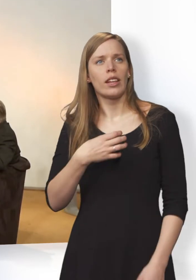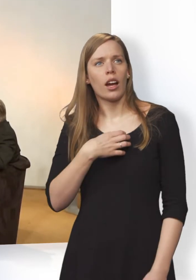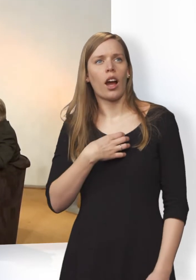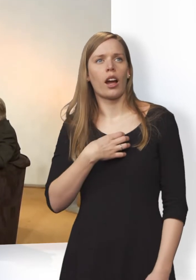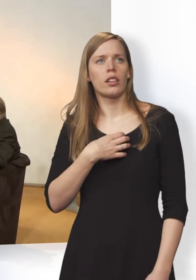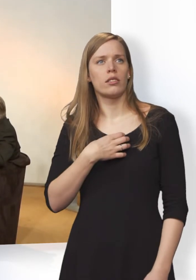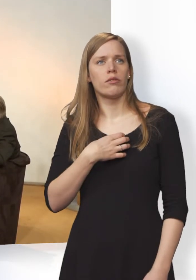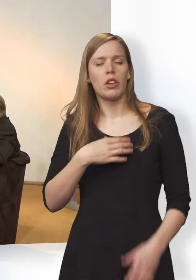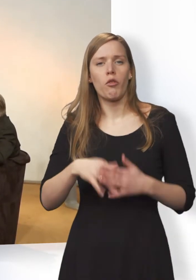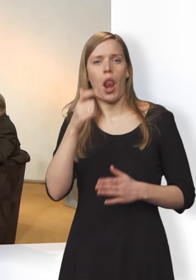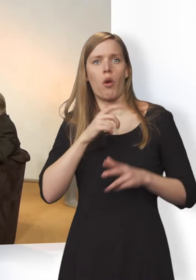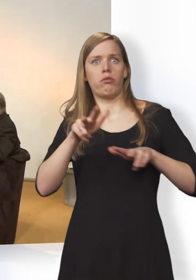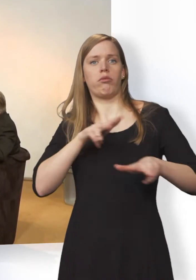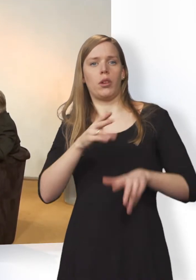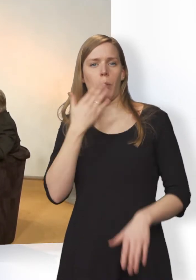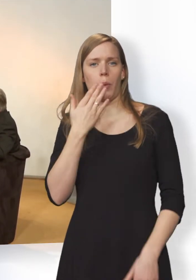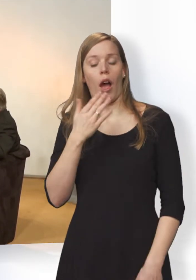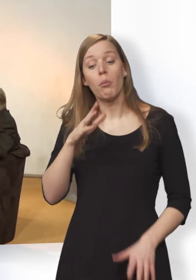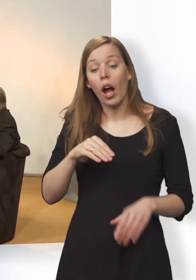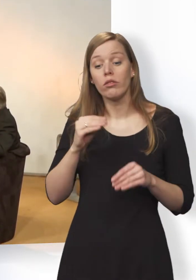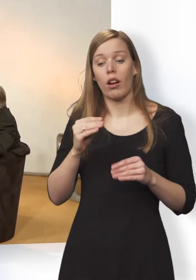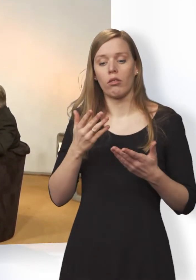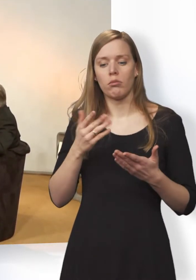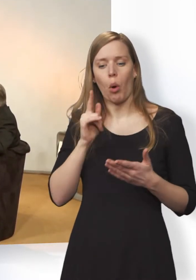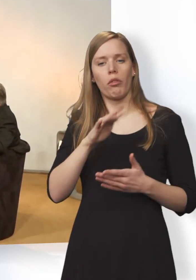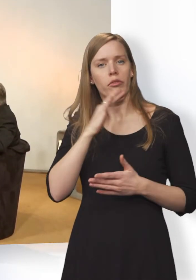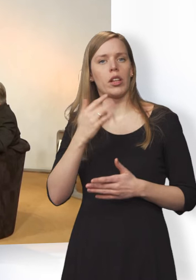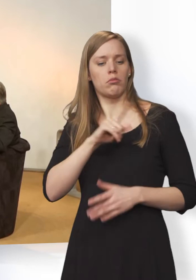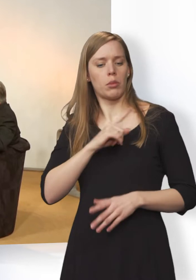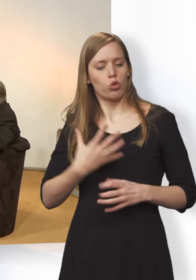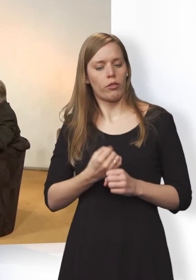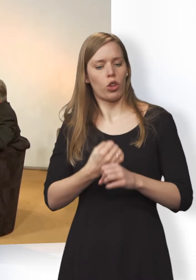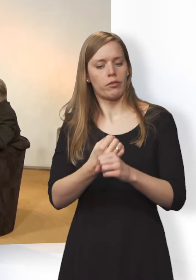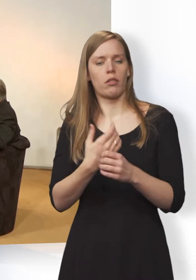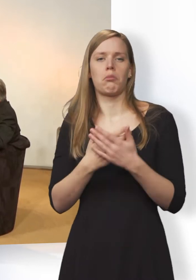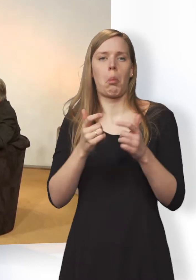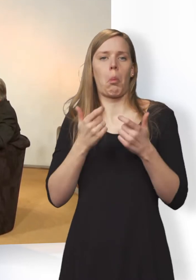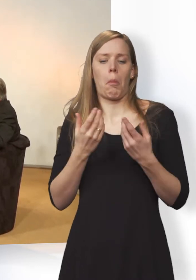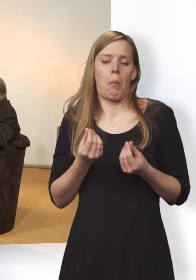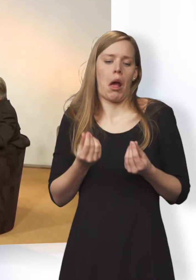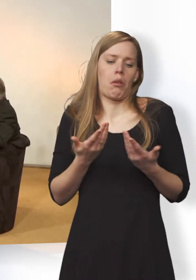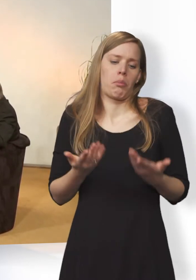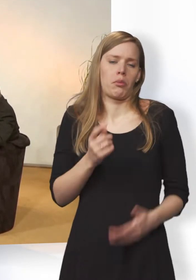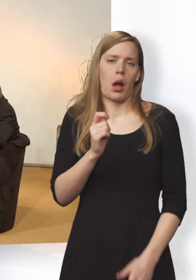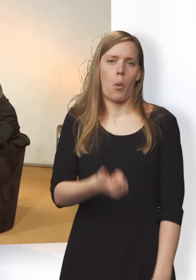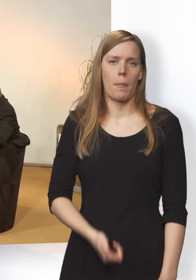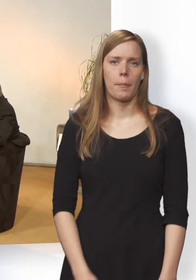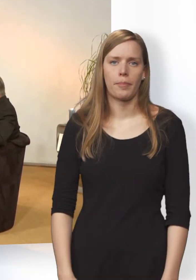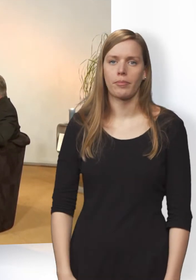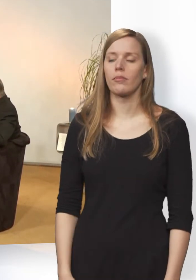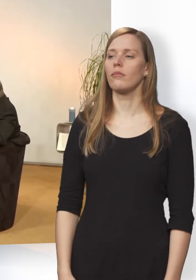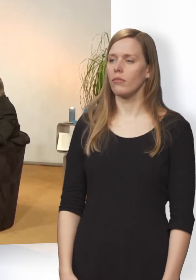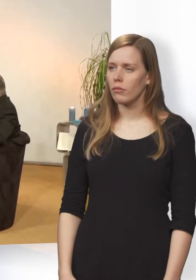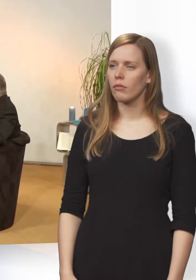am anfang ist auch so dass man sehr viel noch kann dass man es nicht so markt die einschränkungen jetzt ist das schon sehr